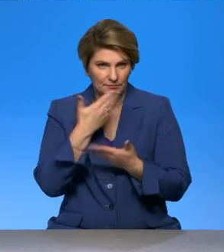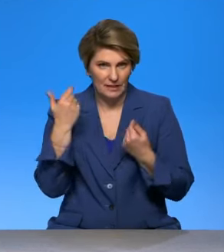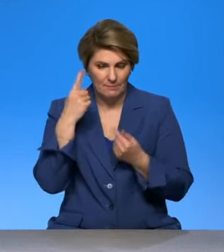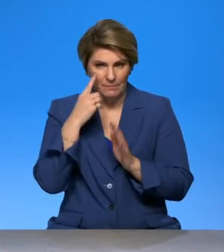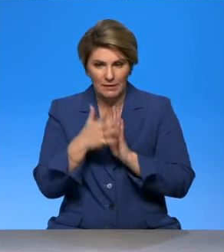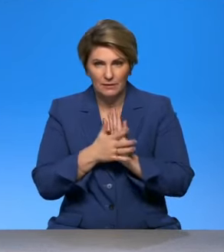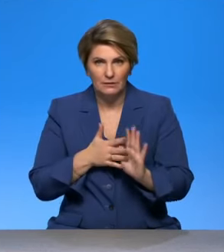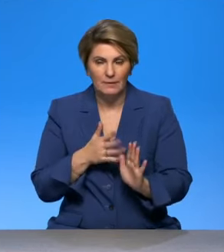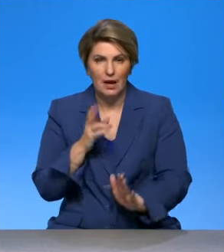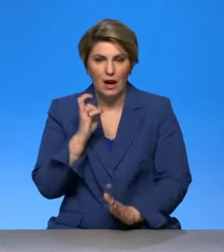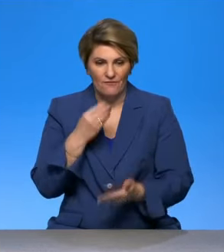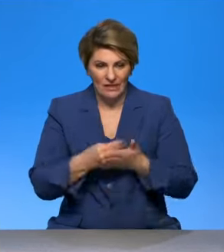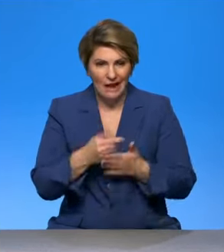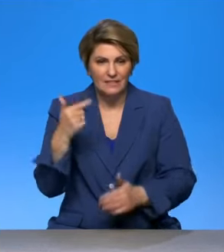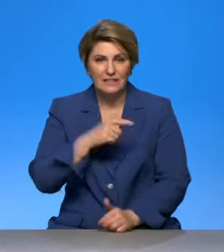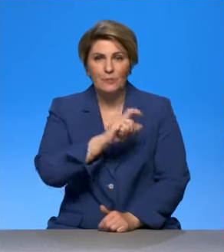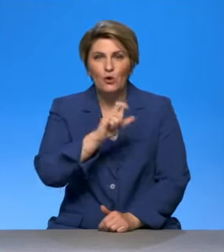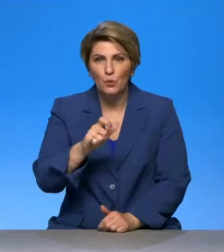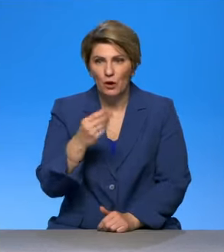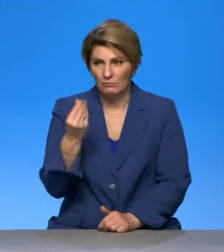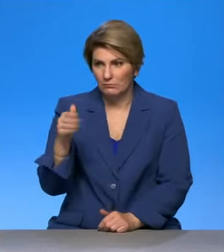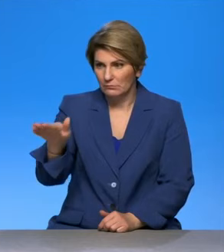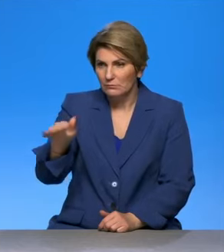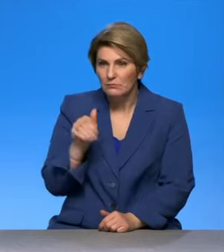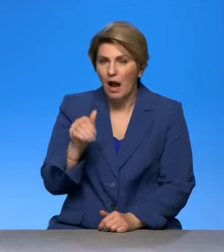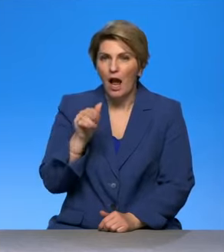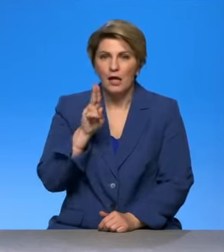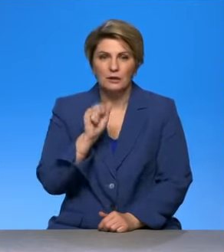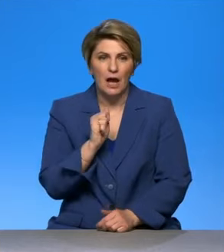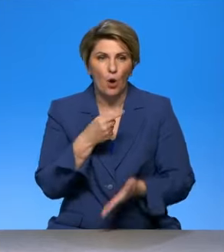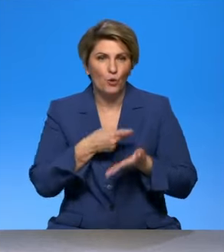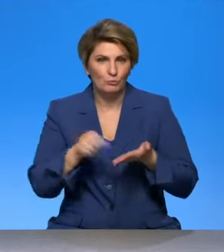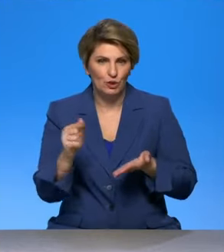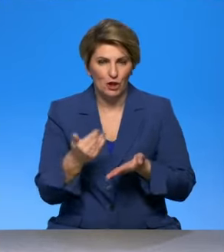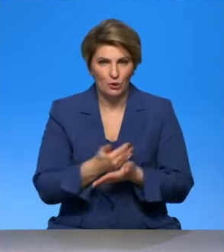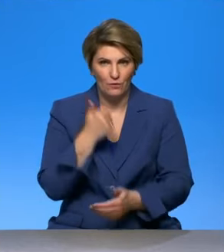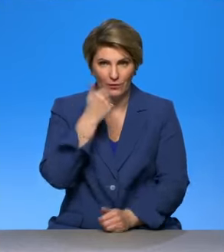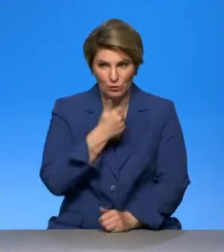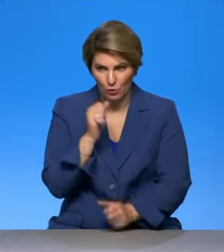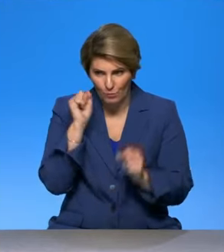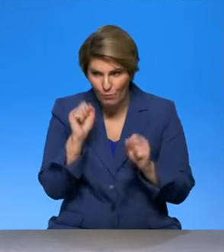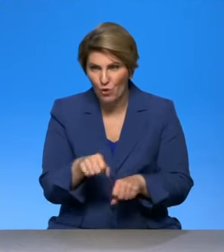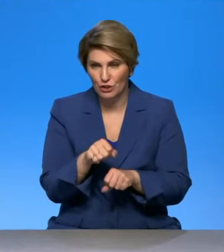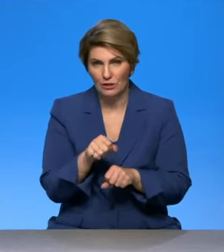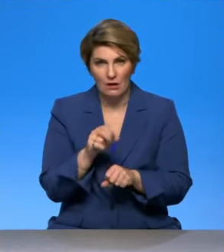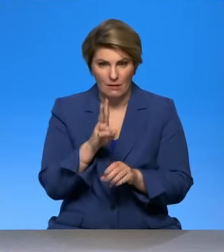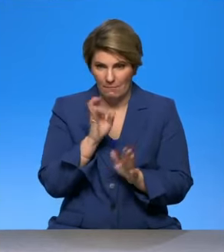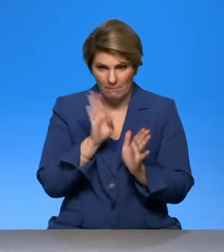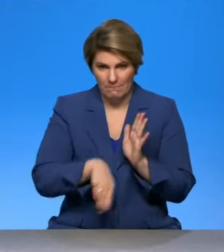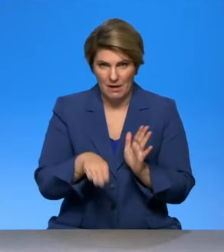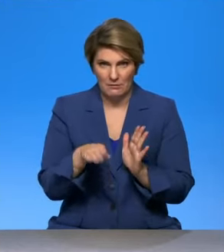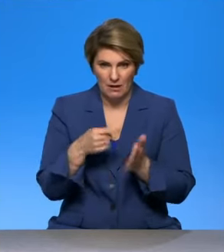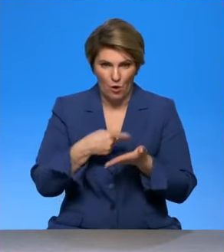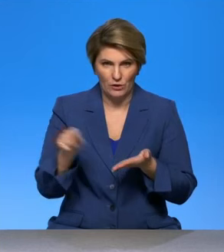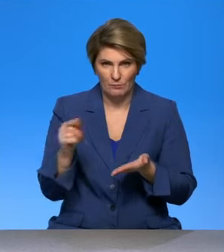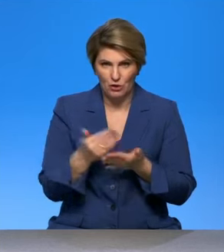финансово грамотным населением. Вот. Потому вот, что это не необходимость. Вот я тут можно, в конце концов, не отпраздновать, но не взять кредит. А люди ради того,